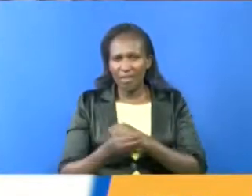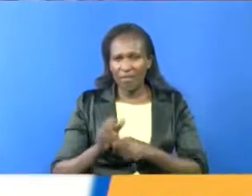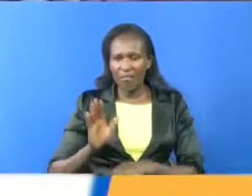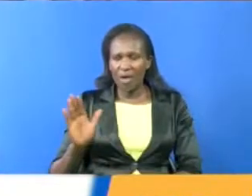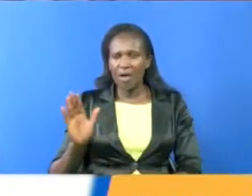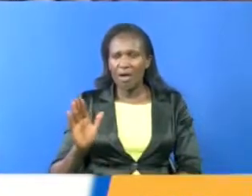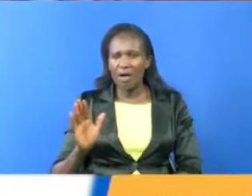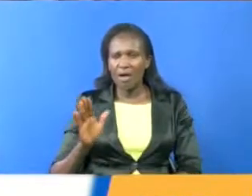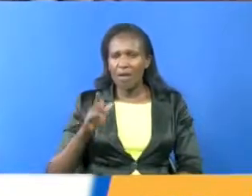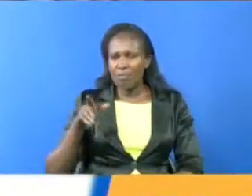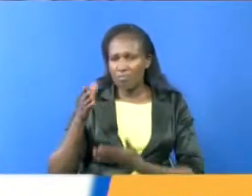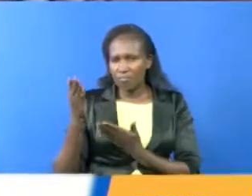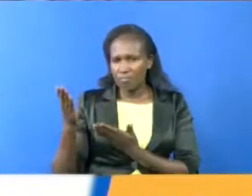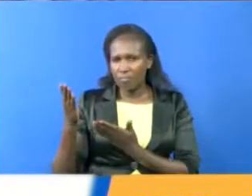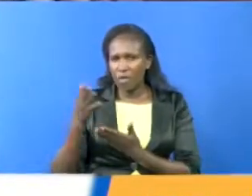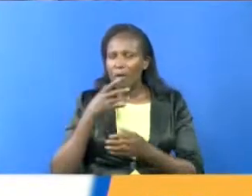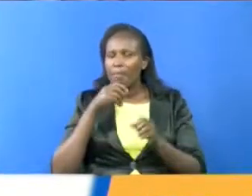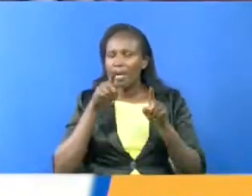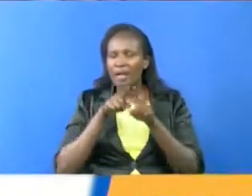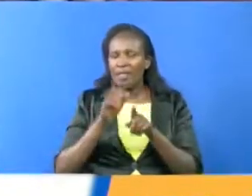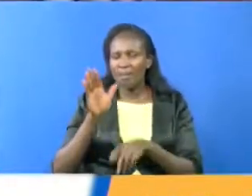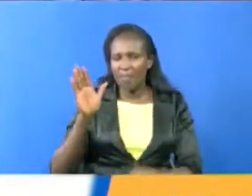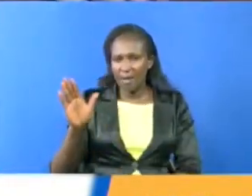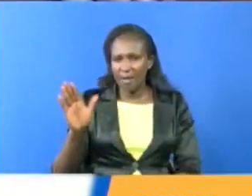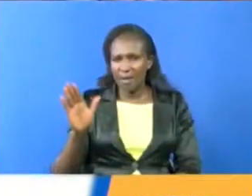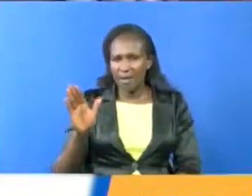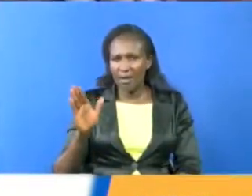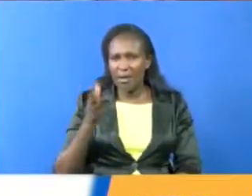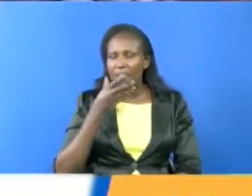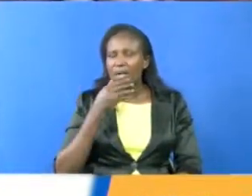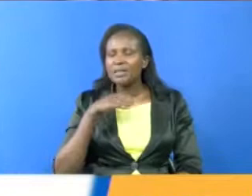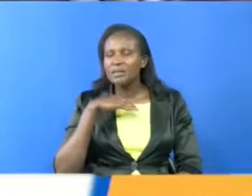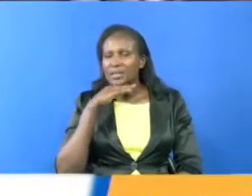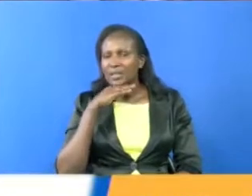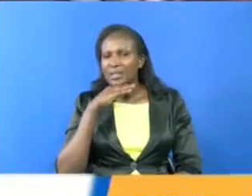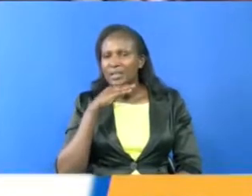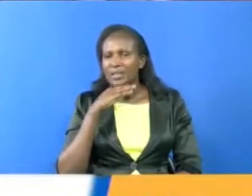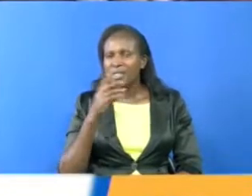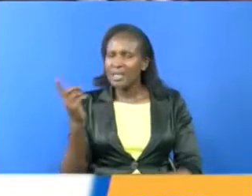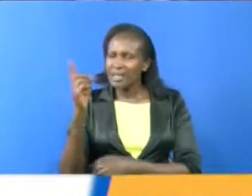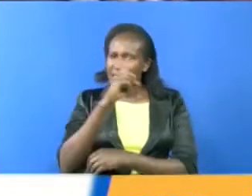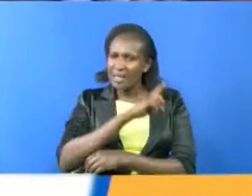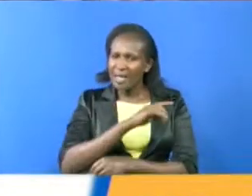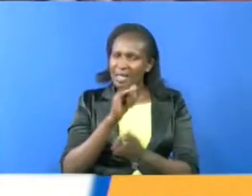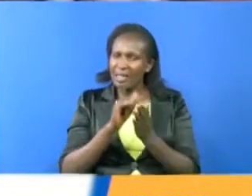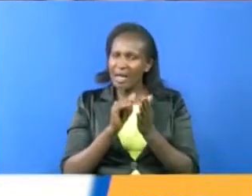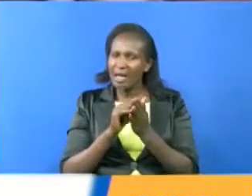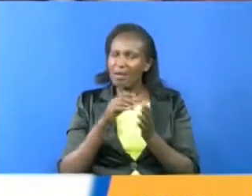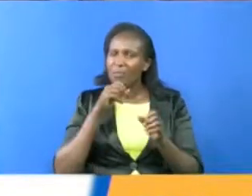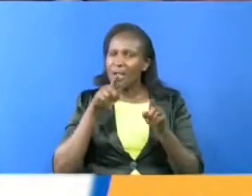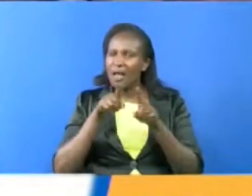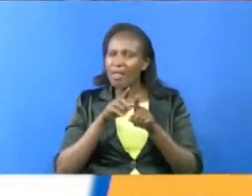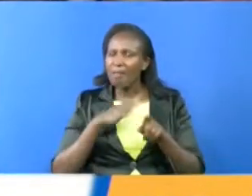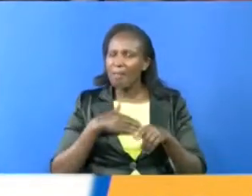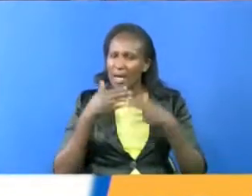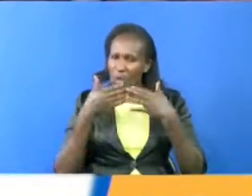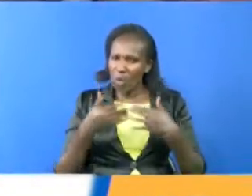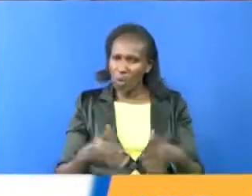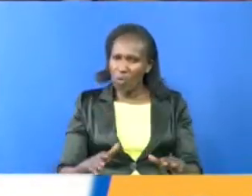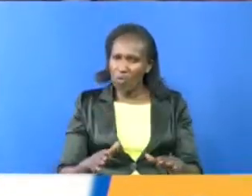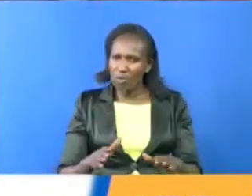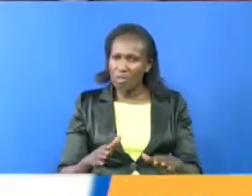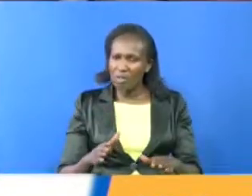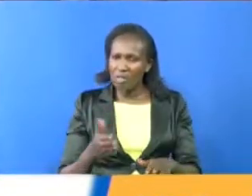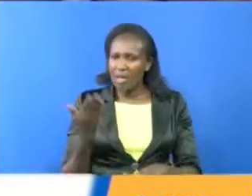kama brother wa huyu marehemu. Siku yenye alipotea ilikuwa na yeye. The last minute